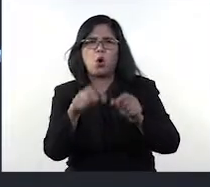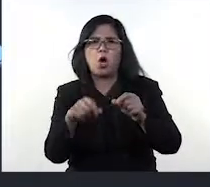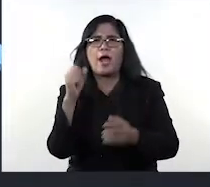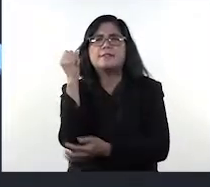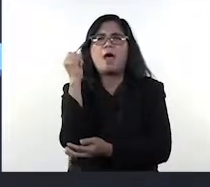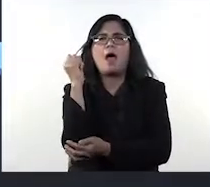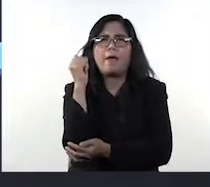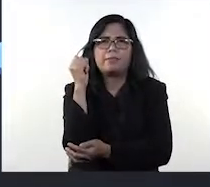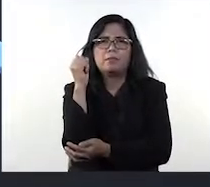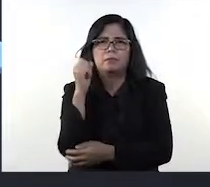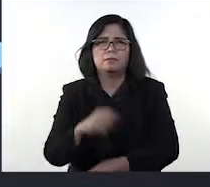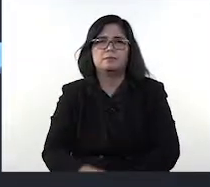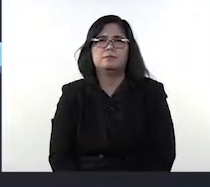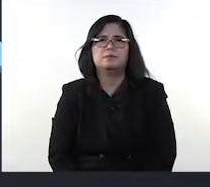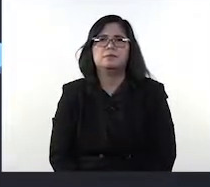dipercaya